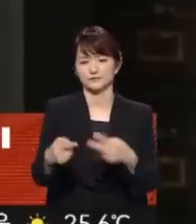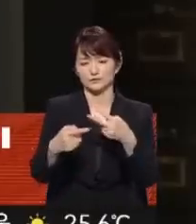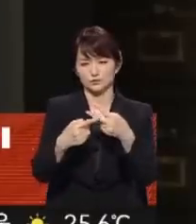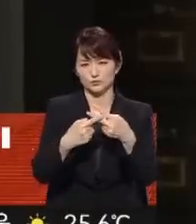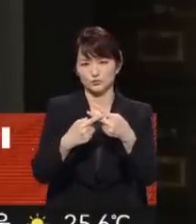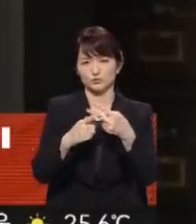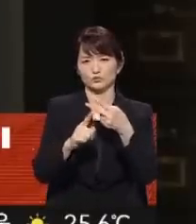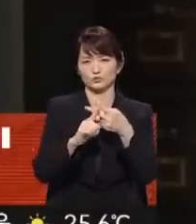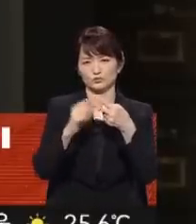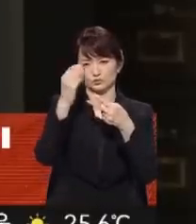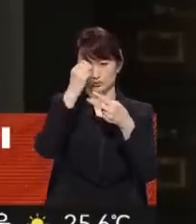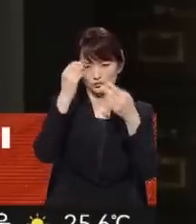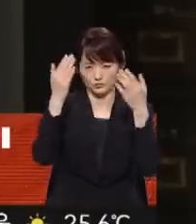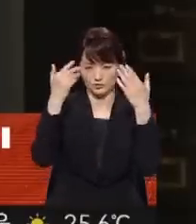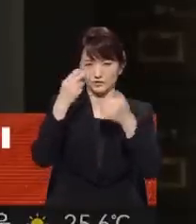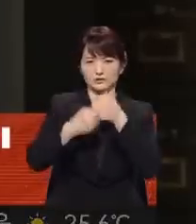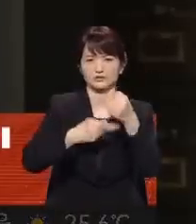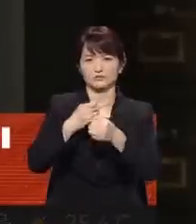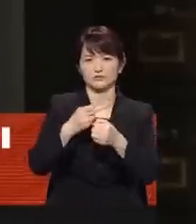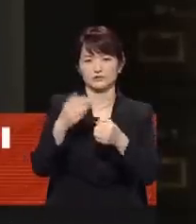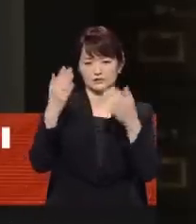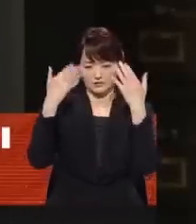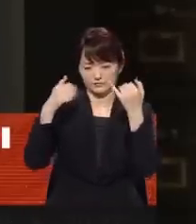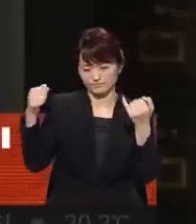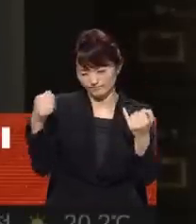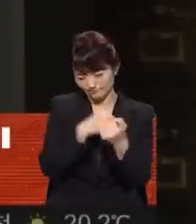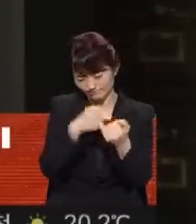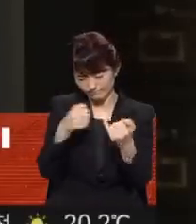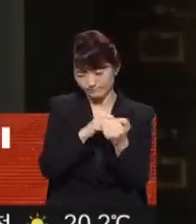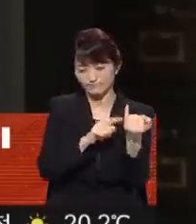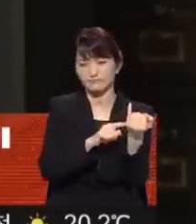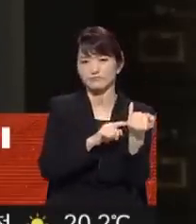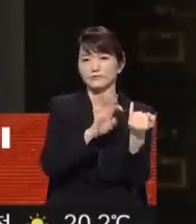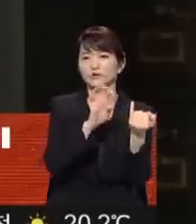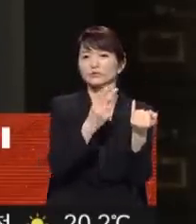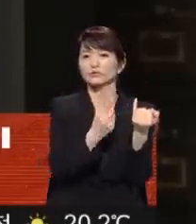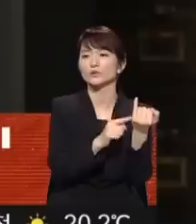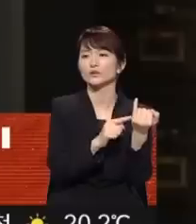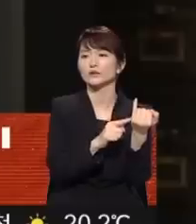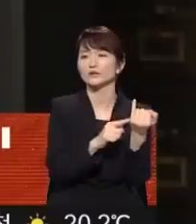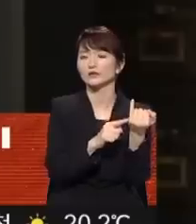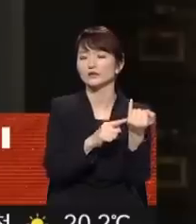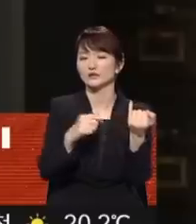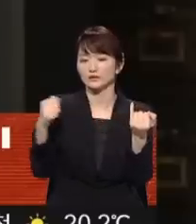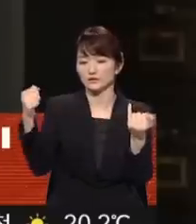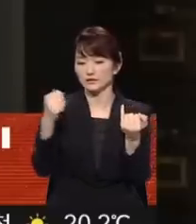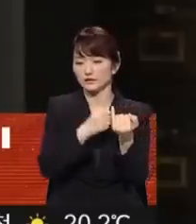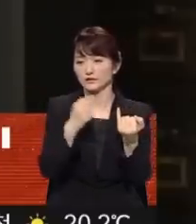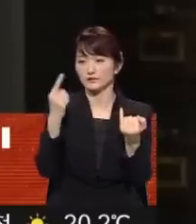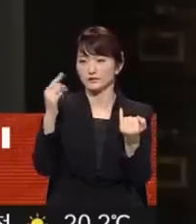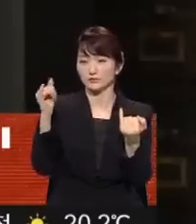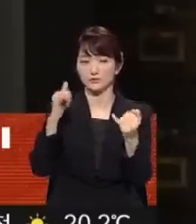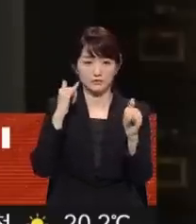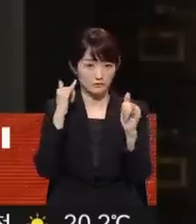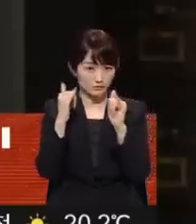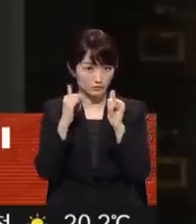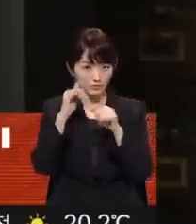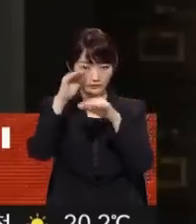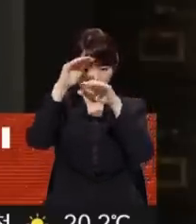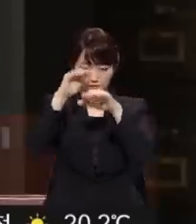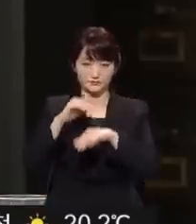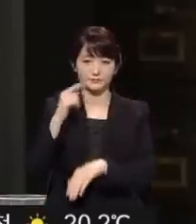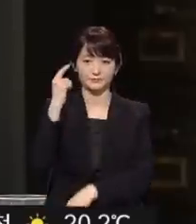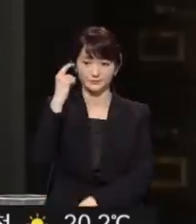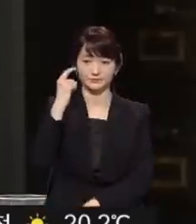12년간 학교폭력을 당한 피해자 표혜림 씨. 최근 가해자 한 명과 직접 통화를 했다고 하는데요. 그 내용